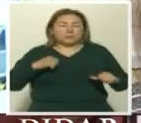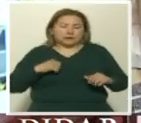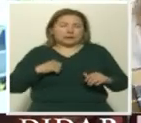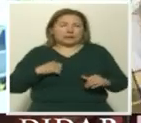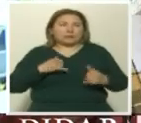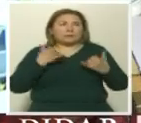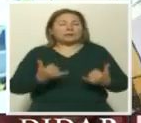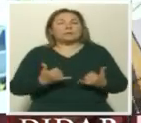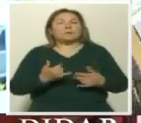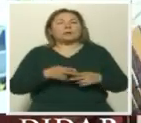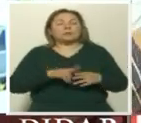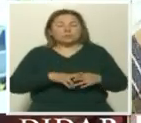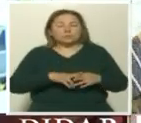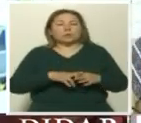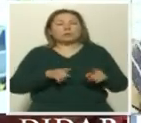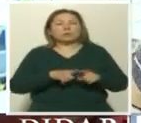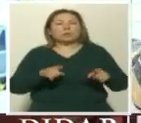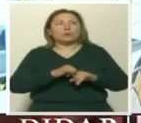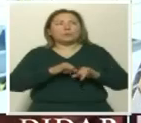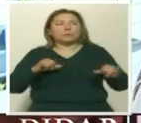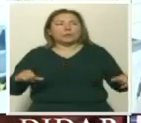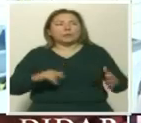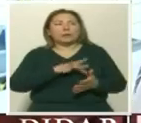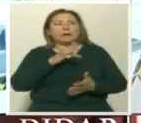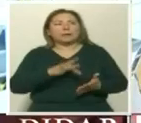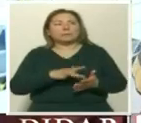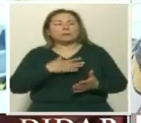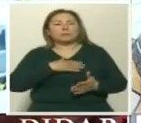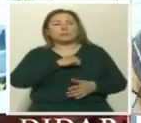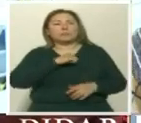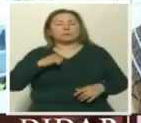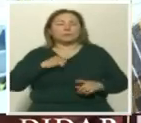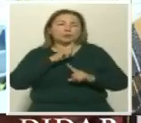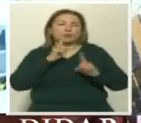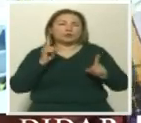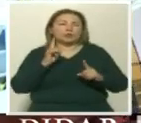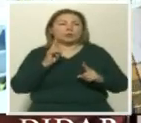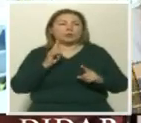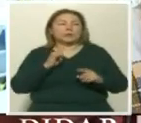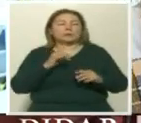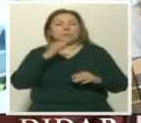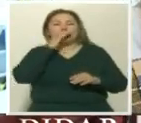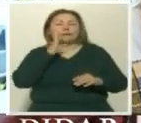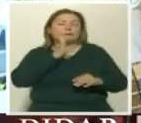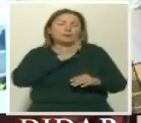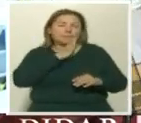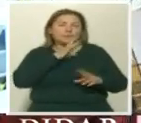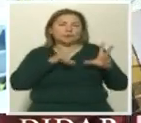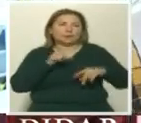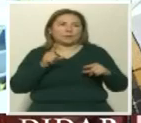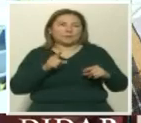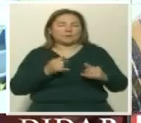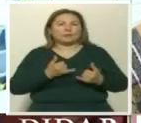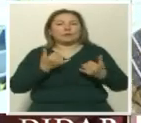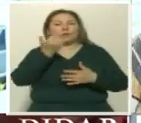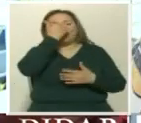артады. Сол себептен осындай шаралардың көбейе бергенін қалап отырмын. Мен және өзім ерекше ата-аналар атынан осы шара ұйымдастырып жатқан